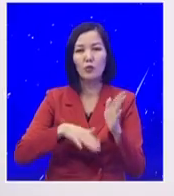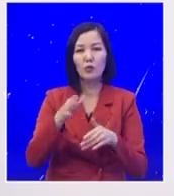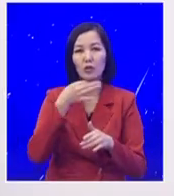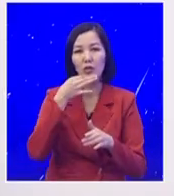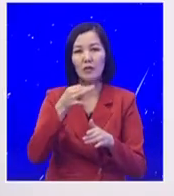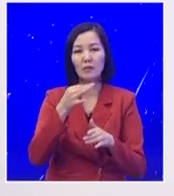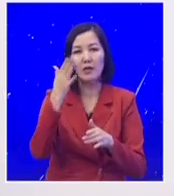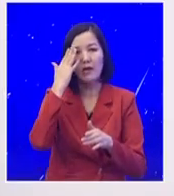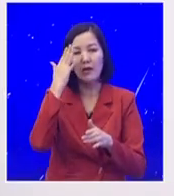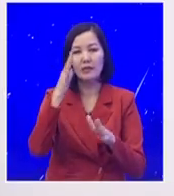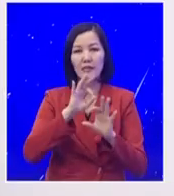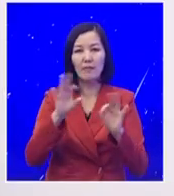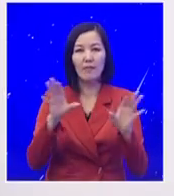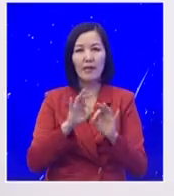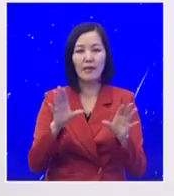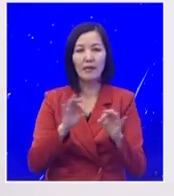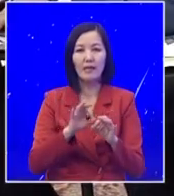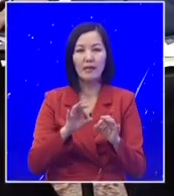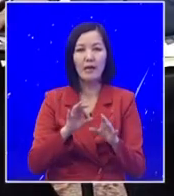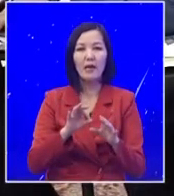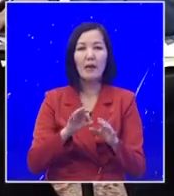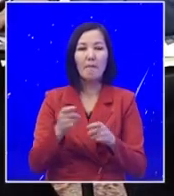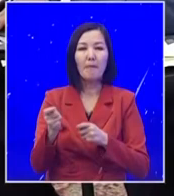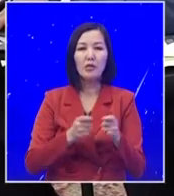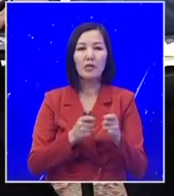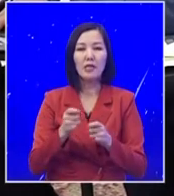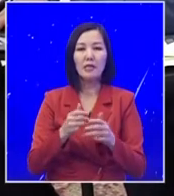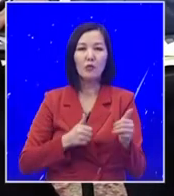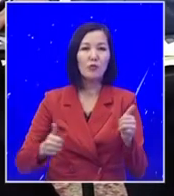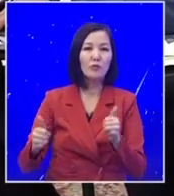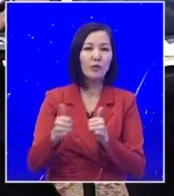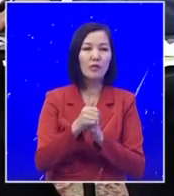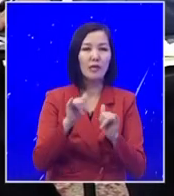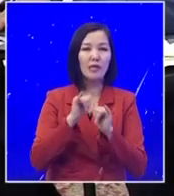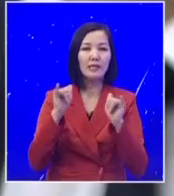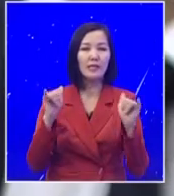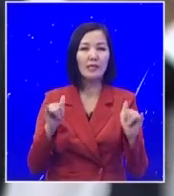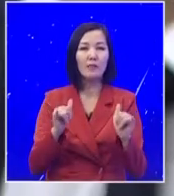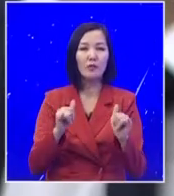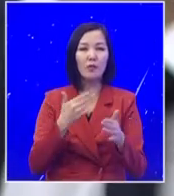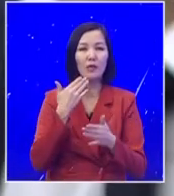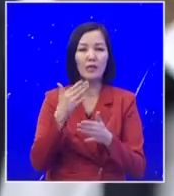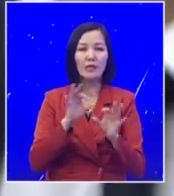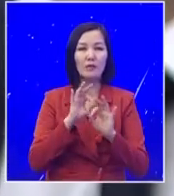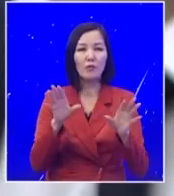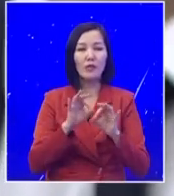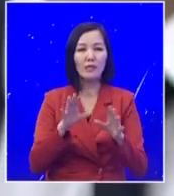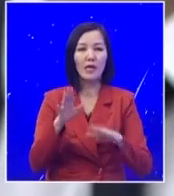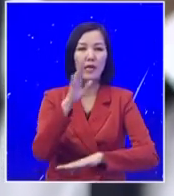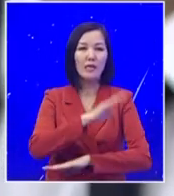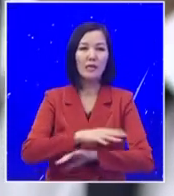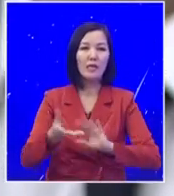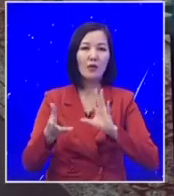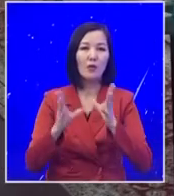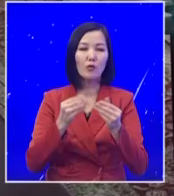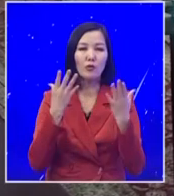мен әдістері жайында баяндады. Сонымен қатар білікті маман басшылардың көшбасшылық қасиетін дамытуға қатысты кеңестермен бөлісті. Тренингтің қорытынды